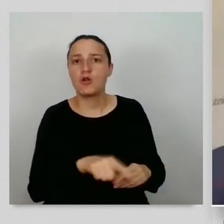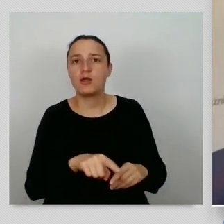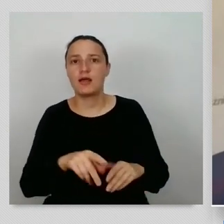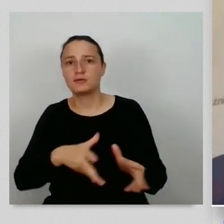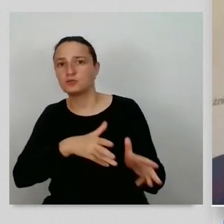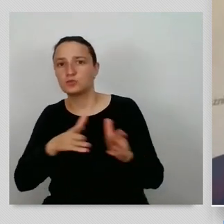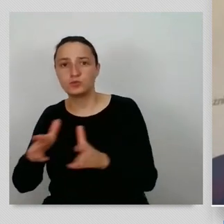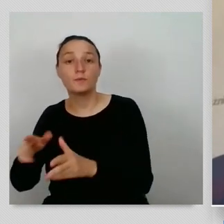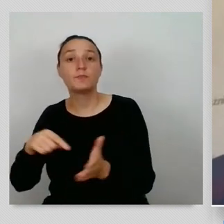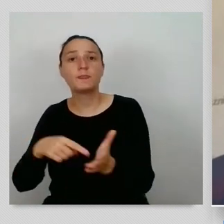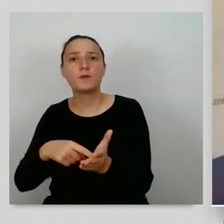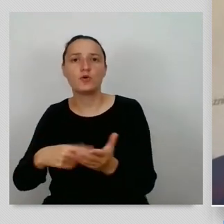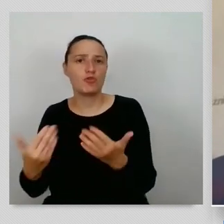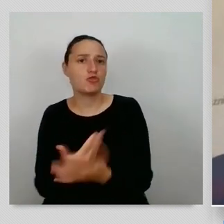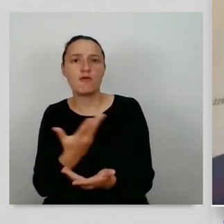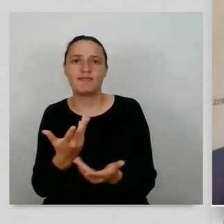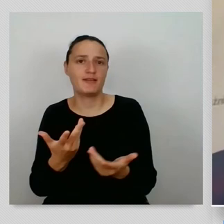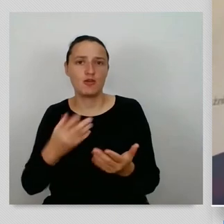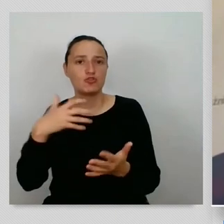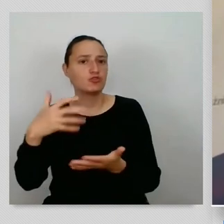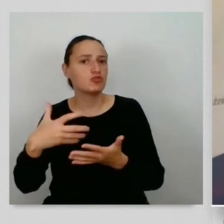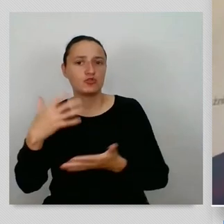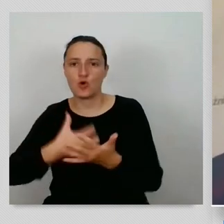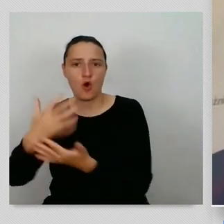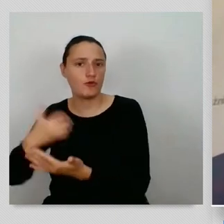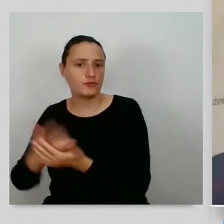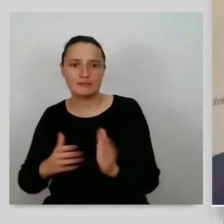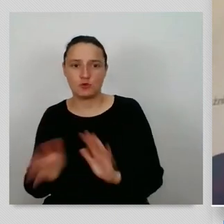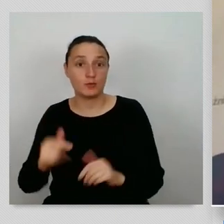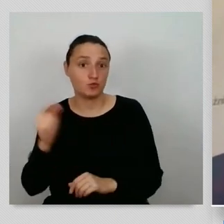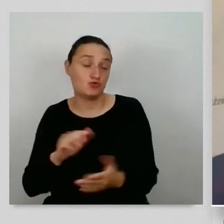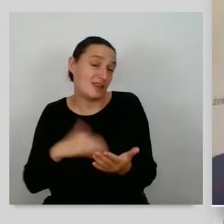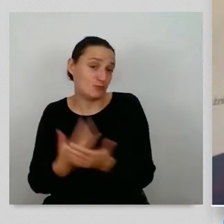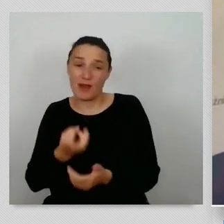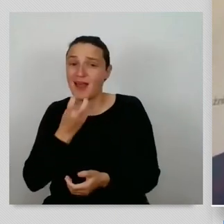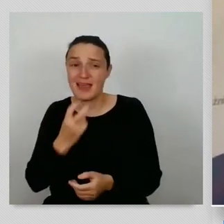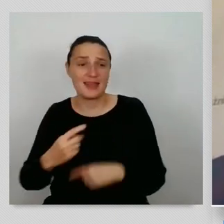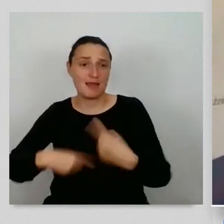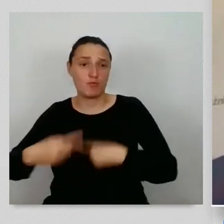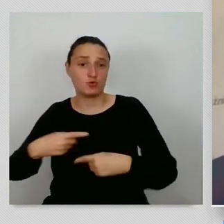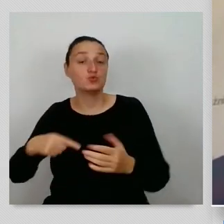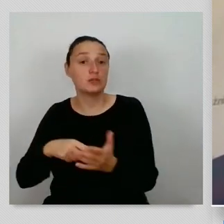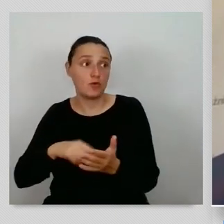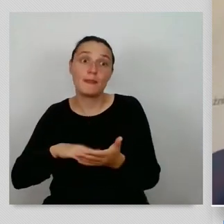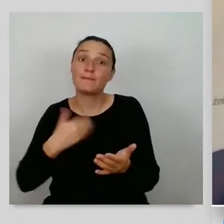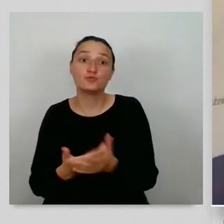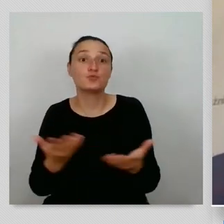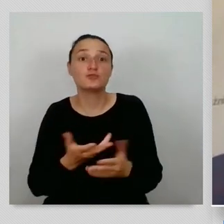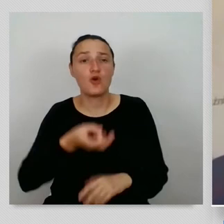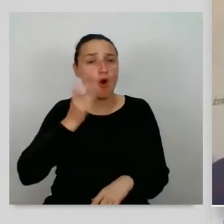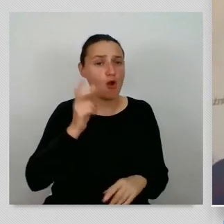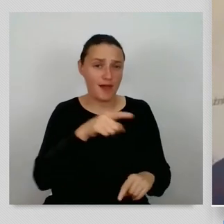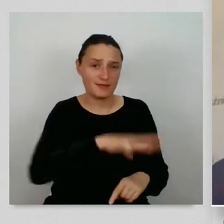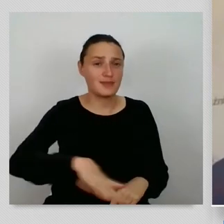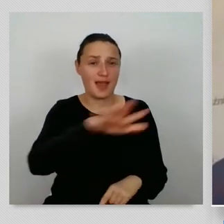Te nowe źródła dochodów mogą również być związane z wytwarzaniem energii. Tak mówią niektórzy ogrodnicy w Holandii, którzy mówią, z czego